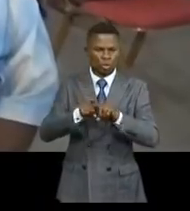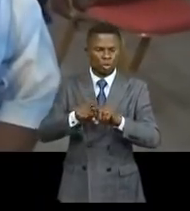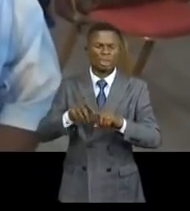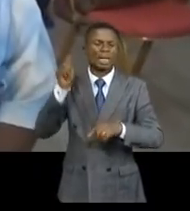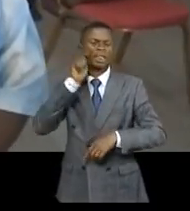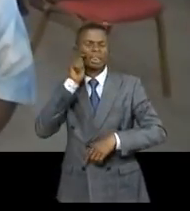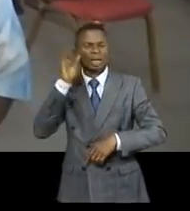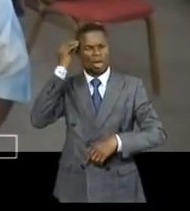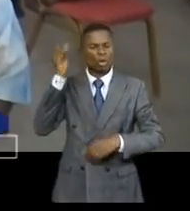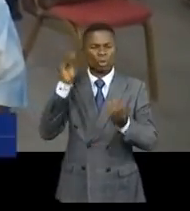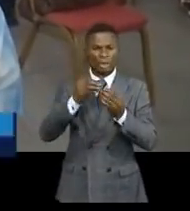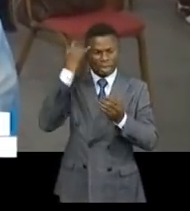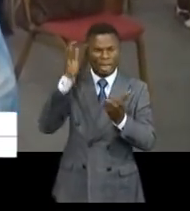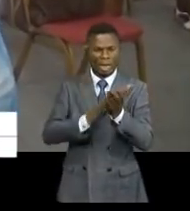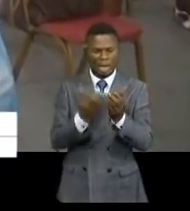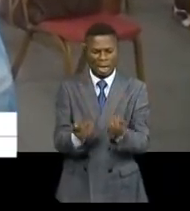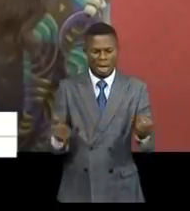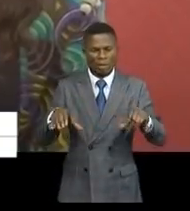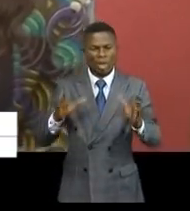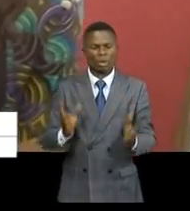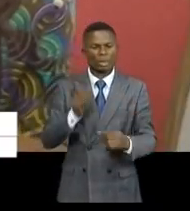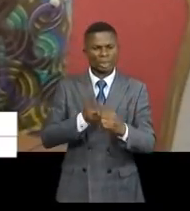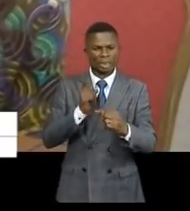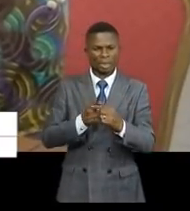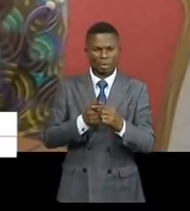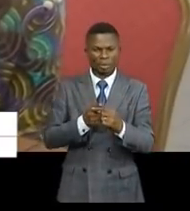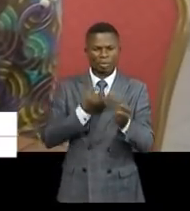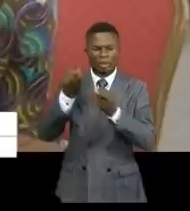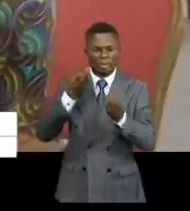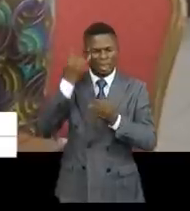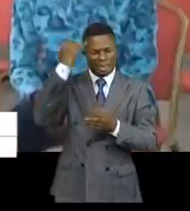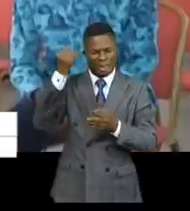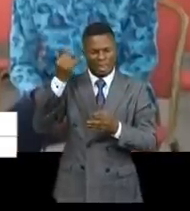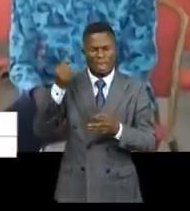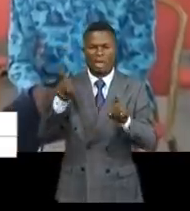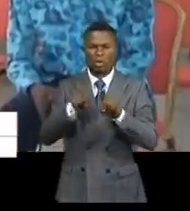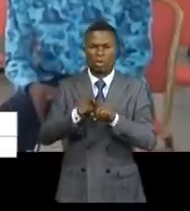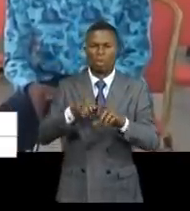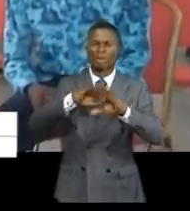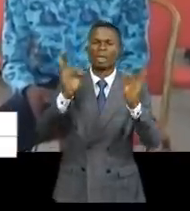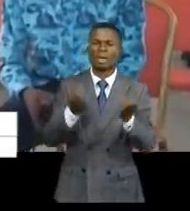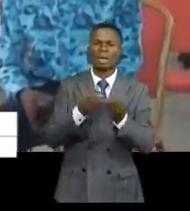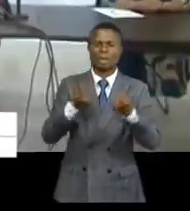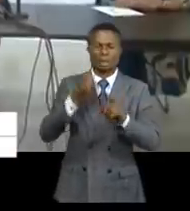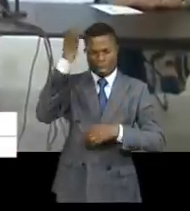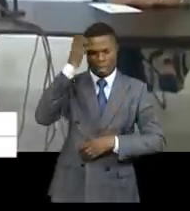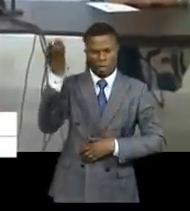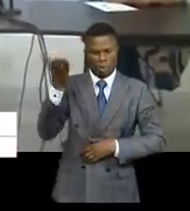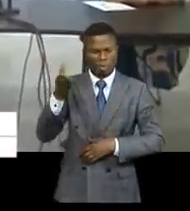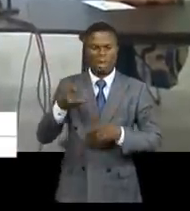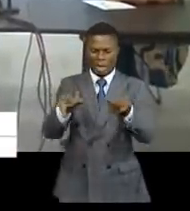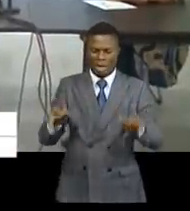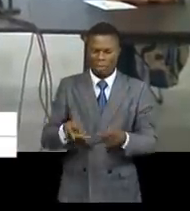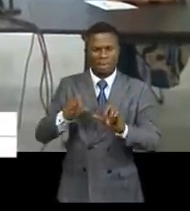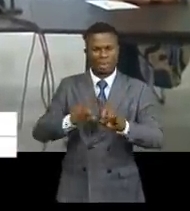un contexte d'école, l'enfant congolais a difficile à transposer l'image de la famille qu'on lui apprend à celle dans laquelle il vit. Ce n'est qu'un